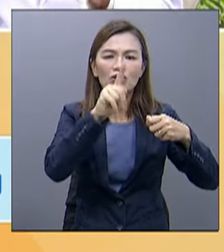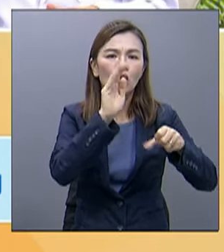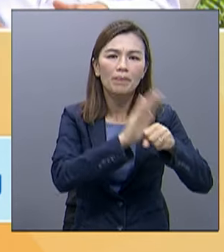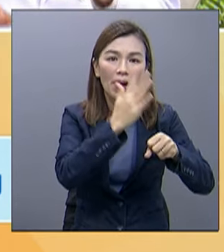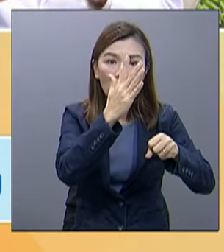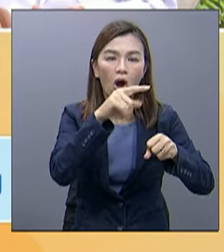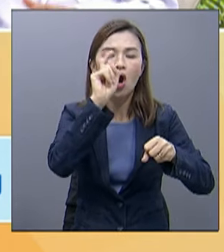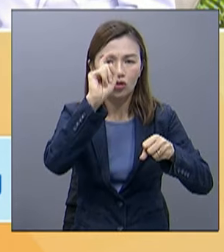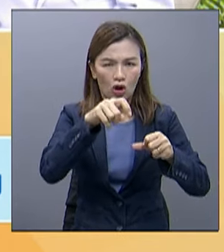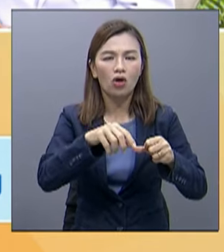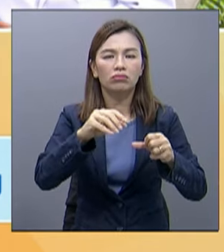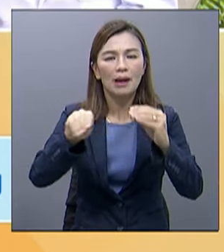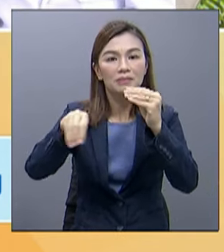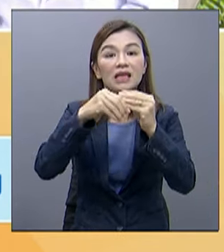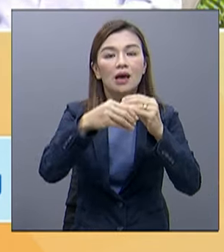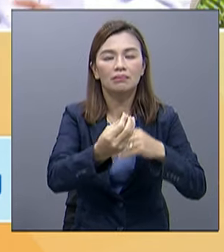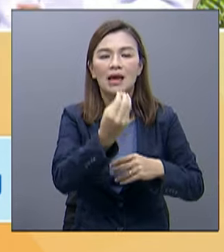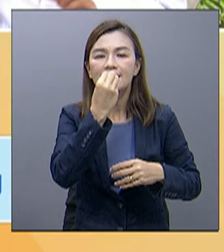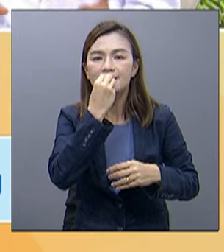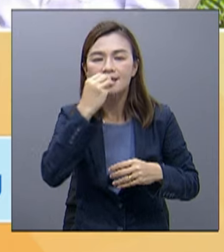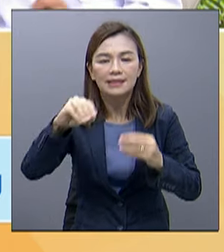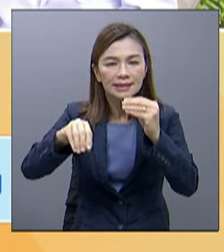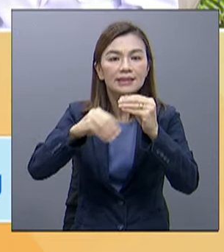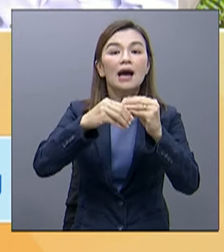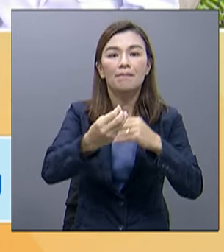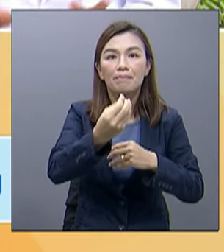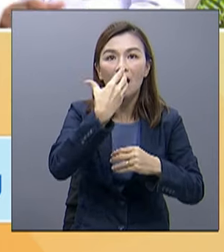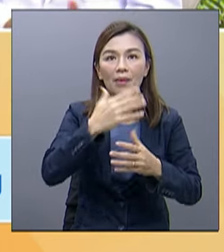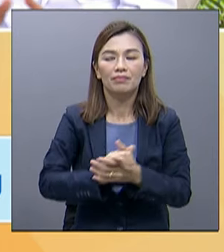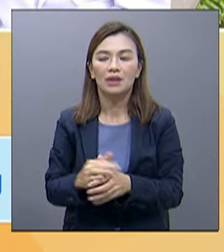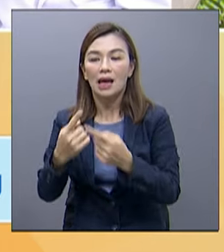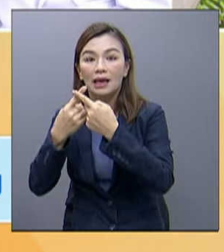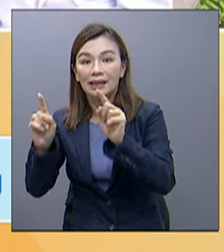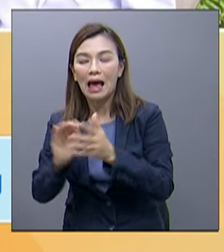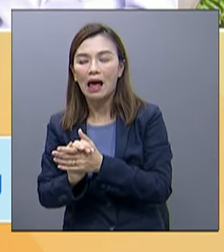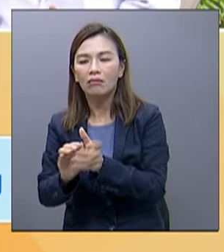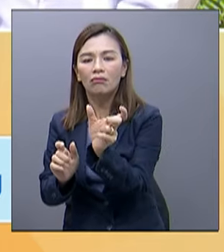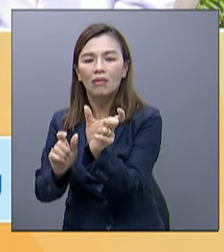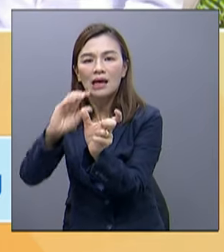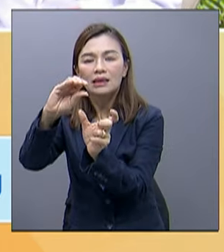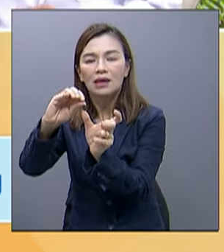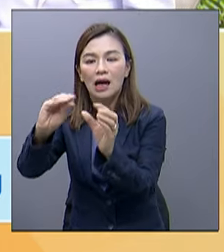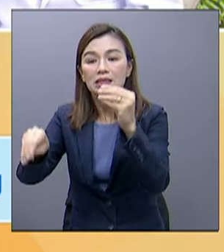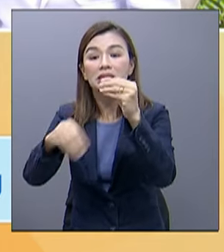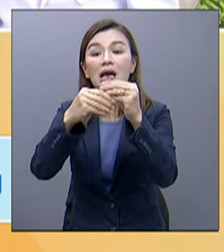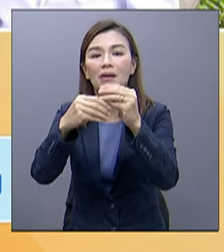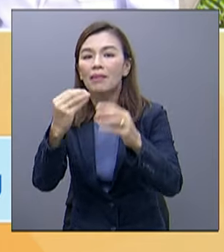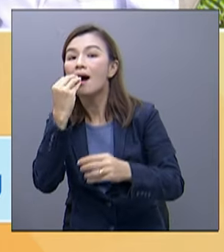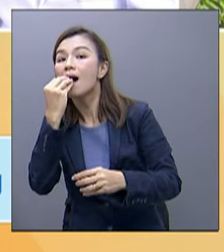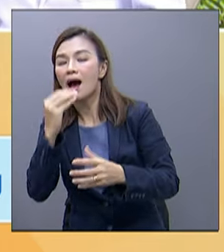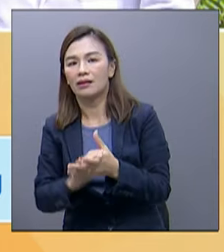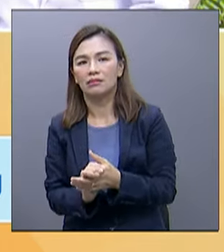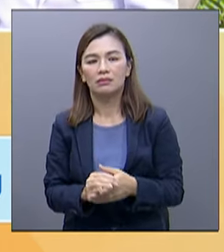เรียกว่าเนี่ยเรื่องอาหารเสริมครับนะแต่ส่วนเสริมอาหารหรือผิดทานเสริมอาหารเนี่ยหมายความว่าเรากินได้ปกติ